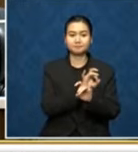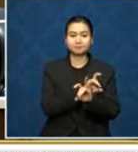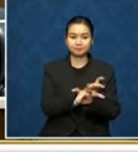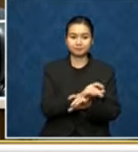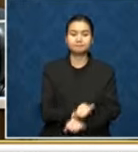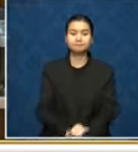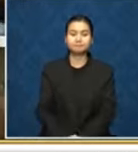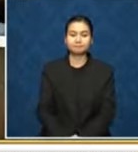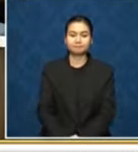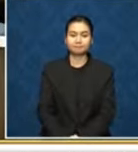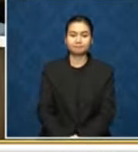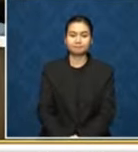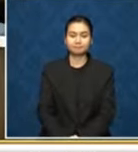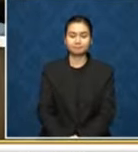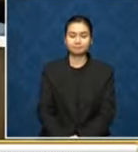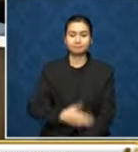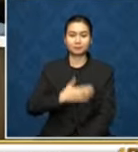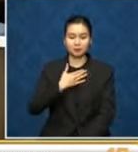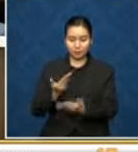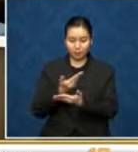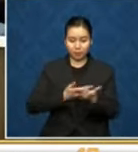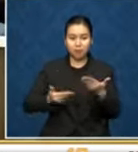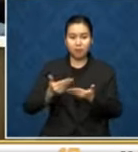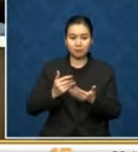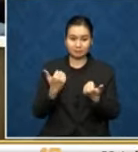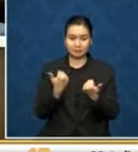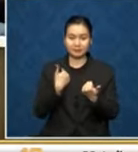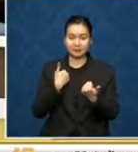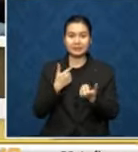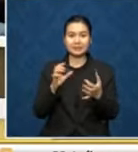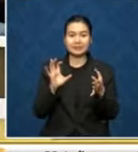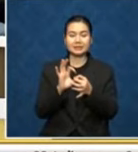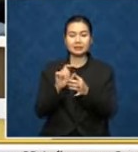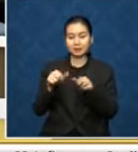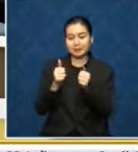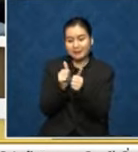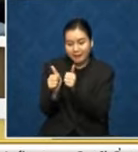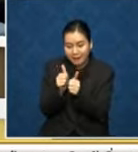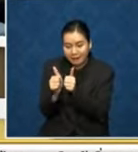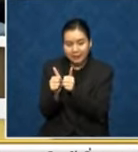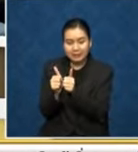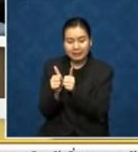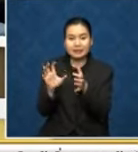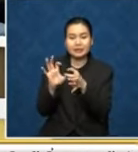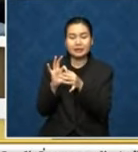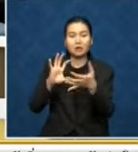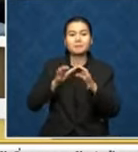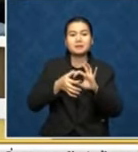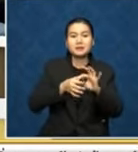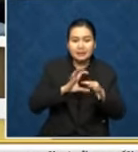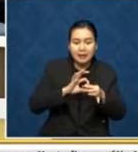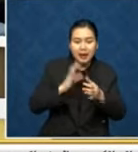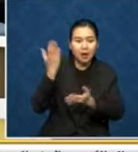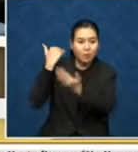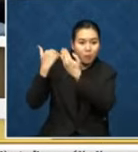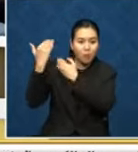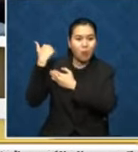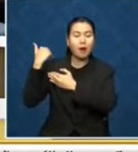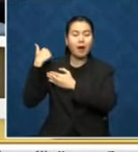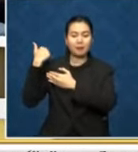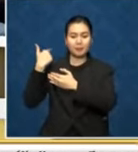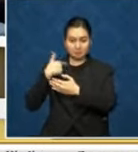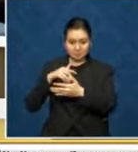ครับผมขอนำเรื่องปรึกษาหารือดังนี้นะครับการเล่นหรือการแข่งขันกีฬาโบราณซึ่งเป็นประเพณีท้องถิ่นที่มีมา